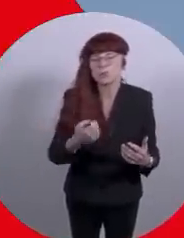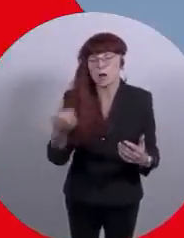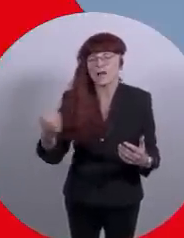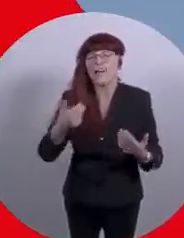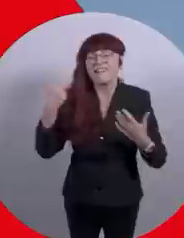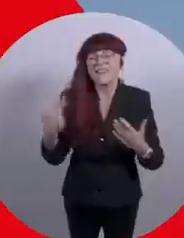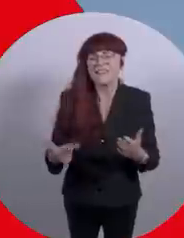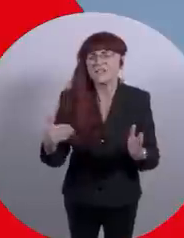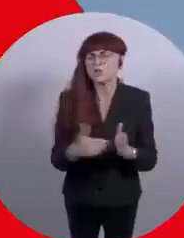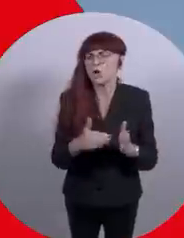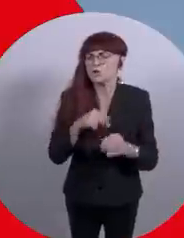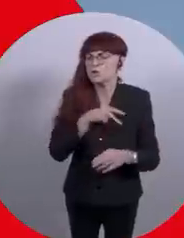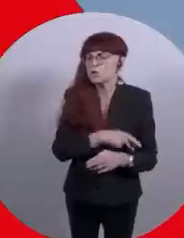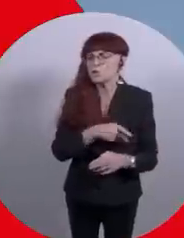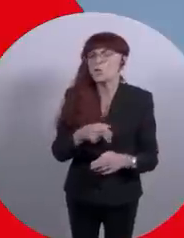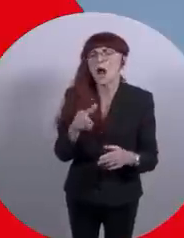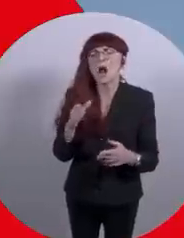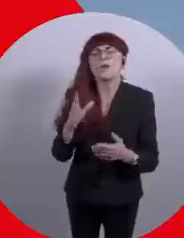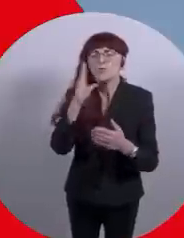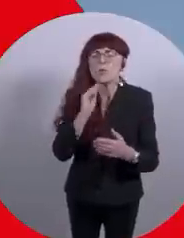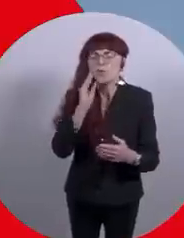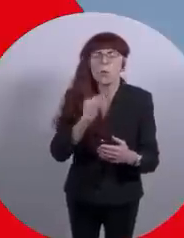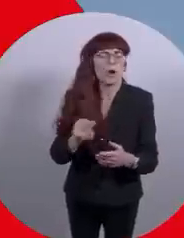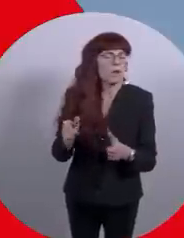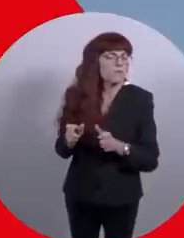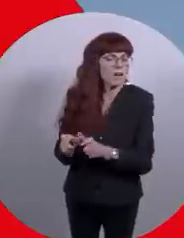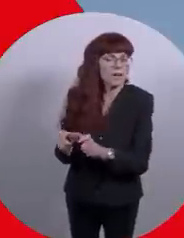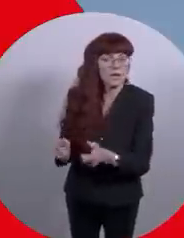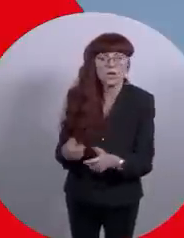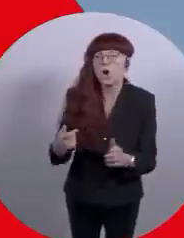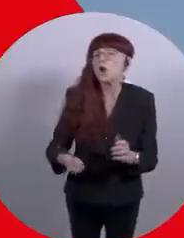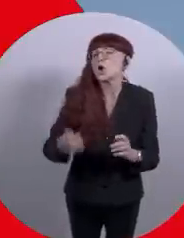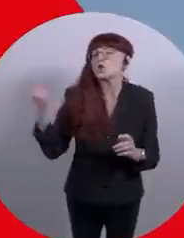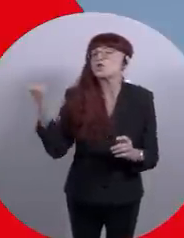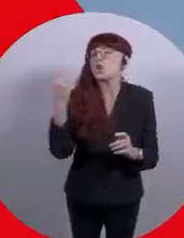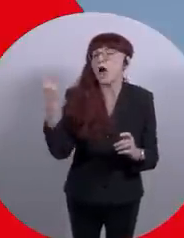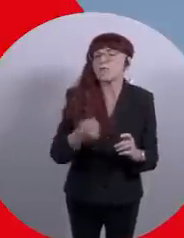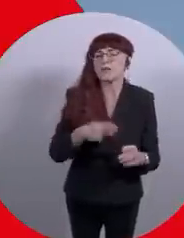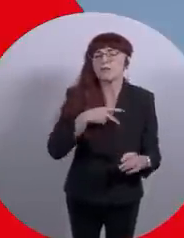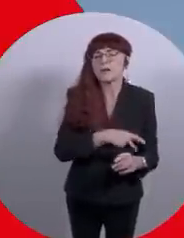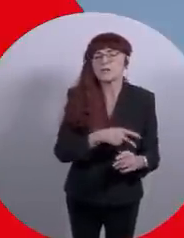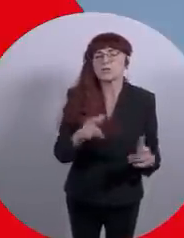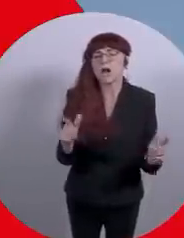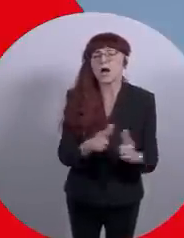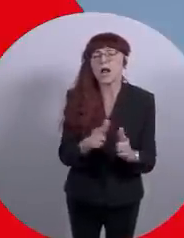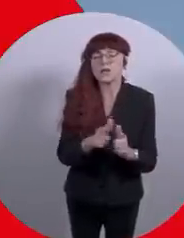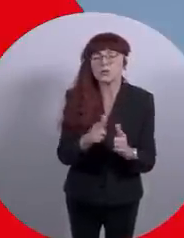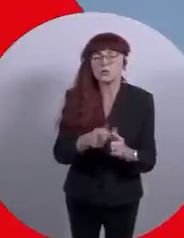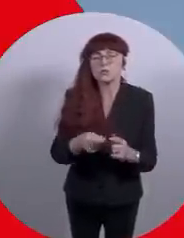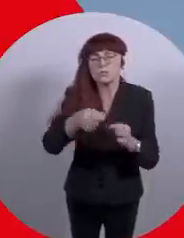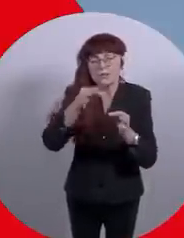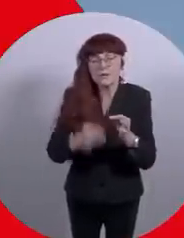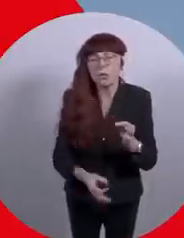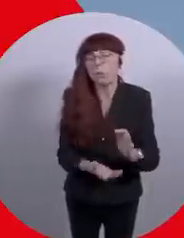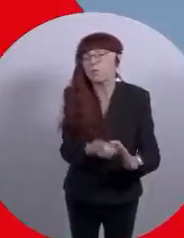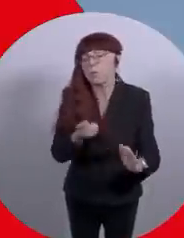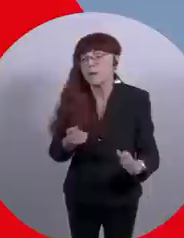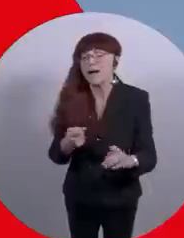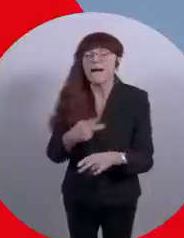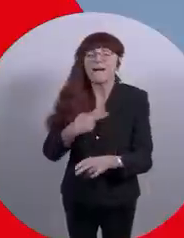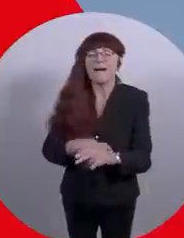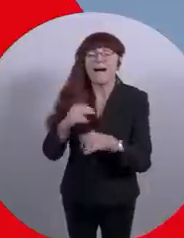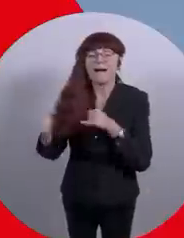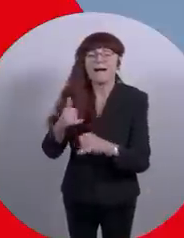straffen bei sozialleistungsbetrug abgeschafft oder eingeschränkt die Krankenkassen ausgesackelt das